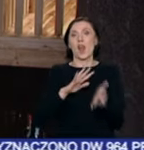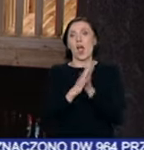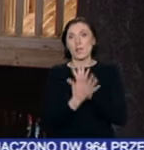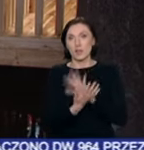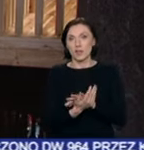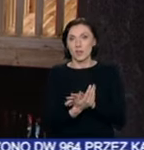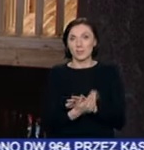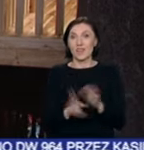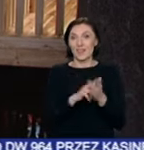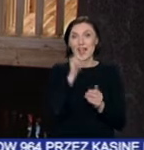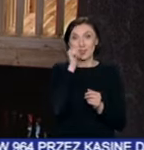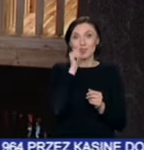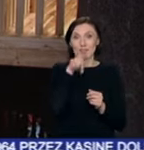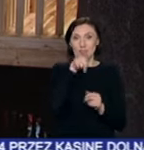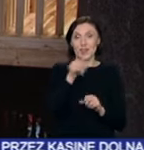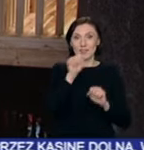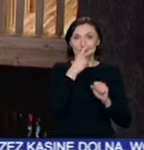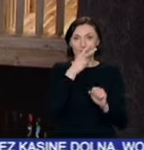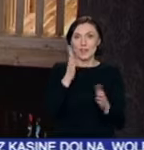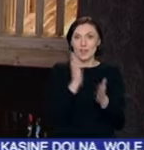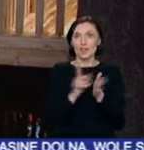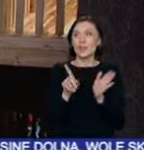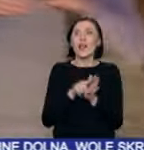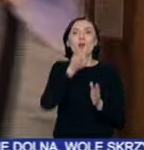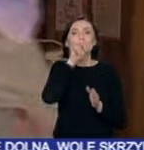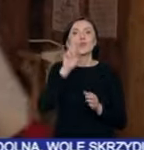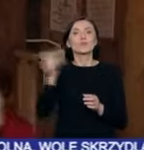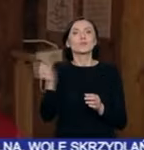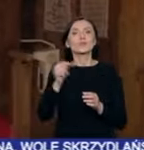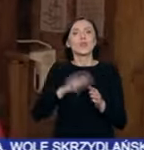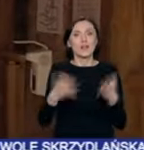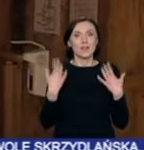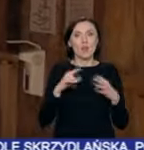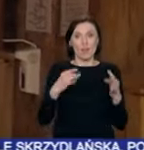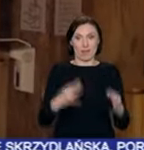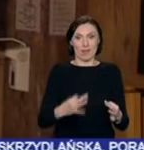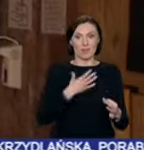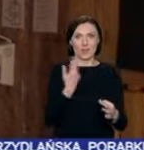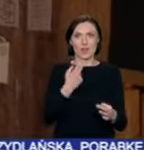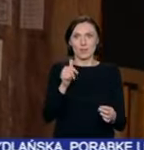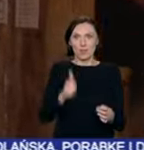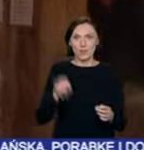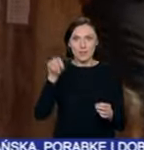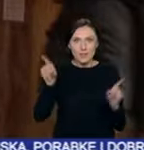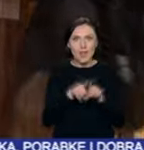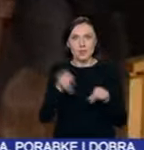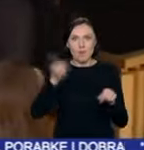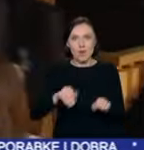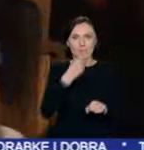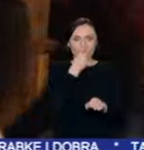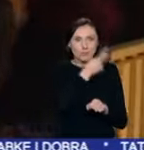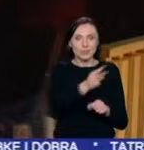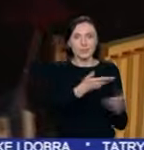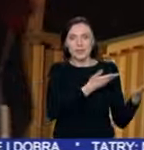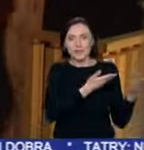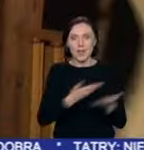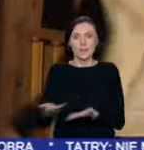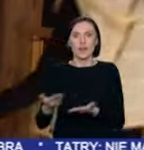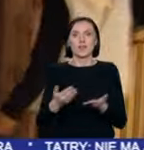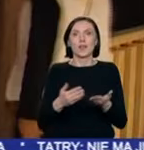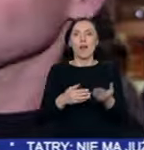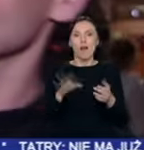dzień takie widoki dostępne są tylko dla kuracjuszy, to w ten weekend także dla turystów. Kopalnia zaprasza na dni